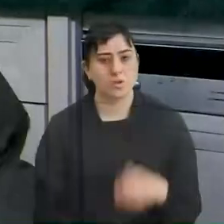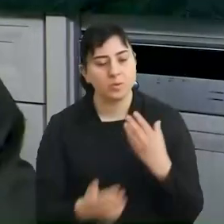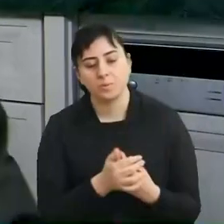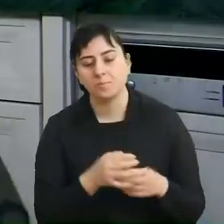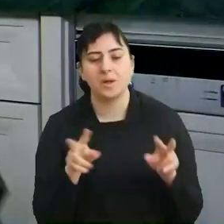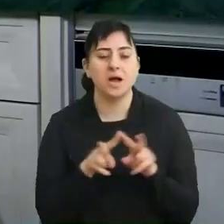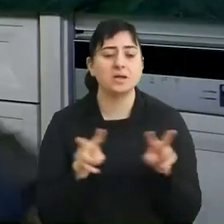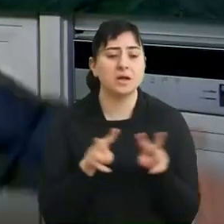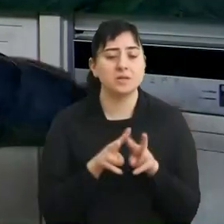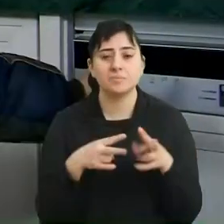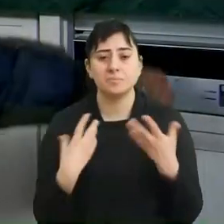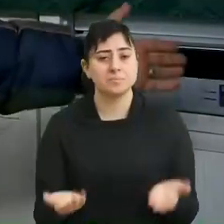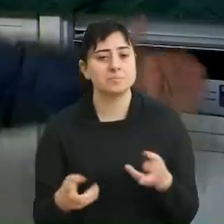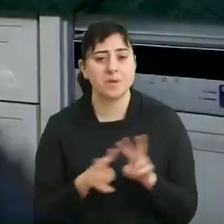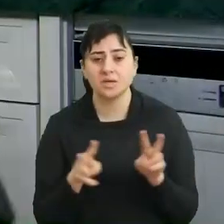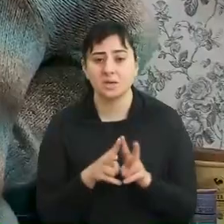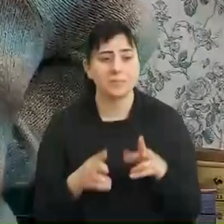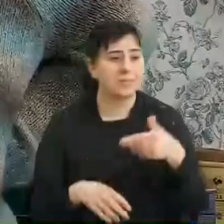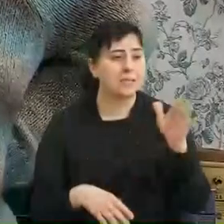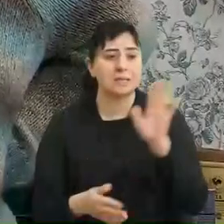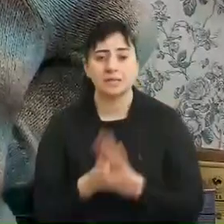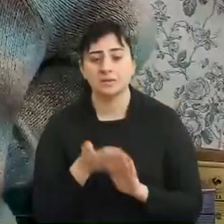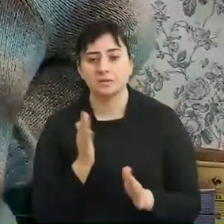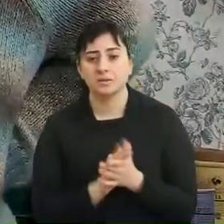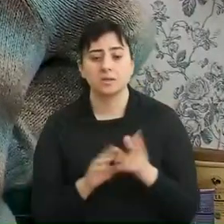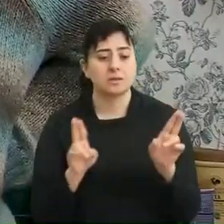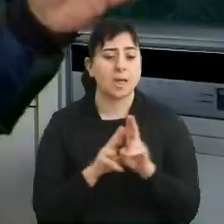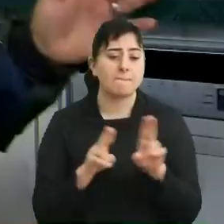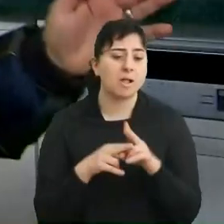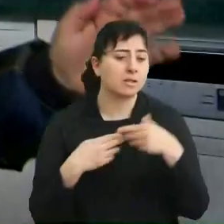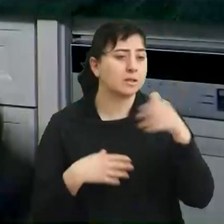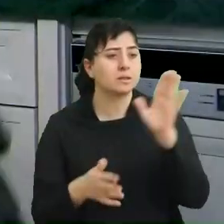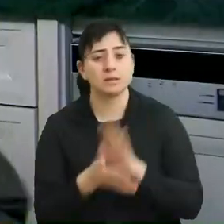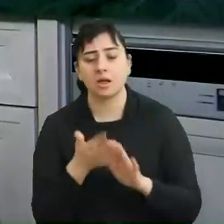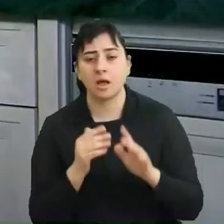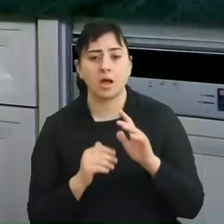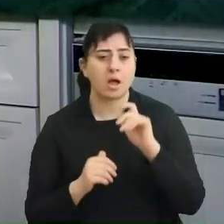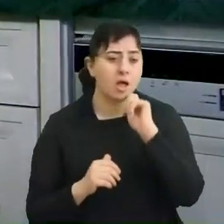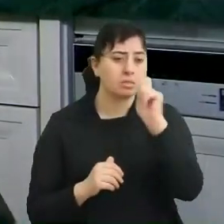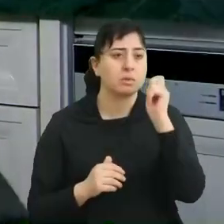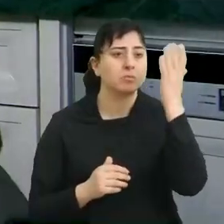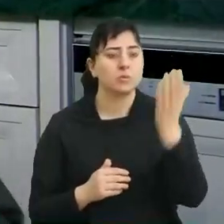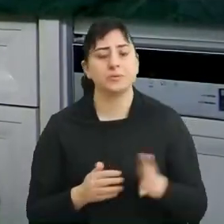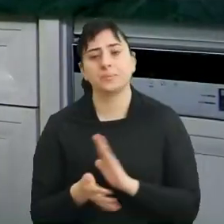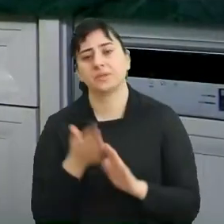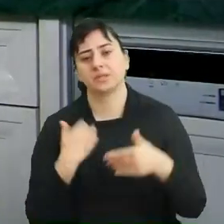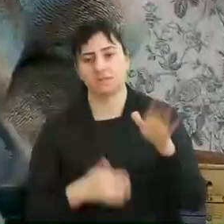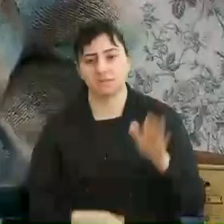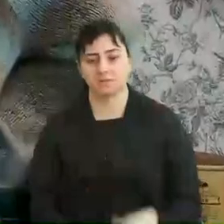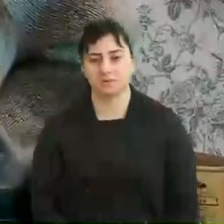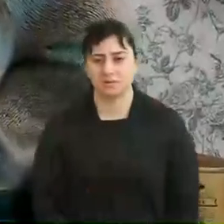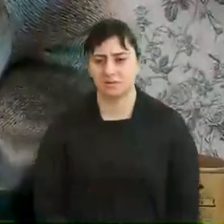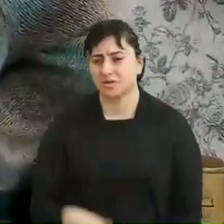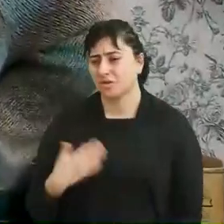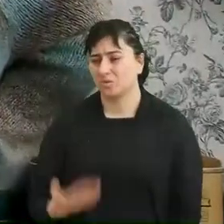Ay Meryem, Meryem gitti. Kemal'im gitti, koç gibi Kemal'im gitti.